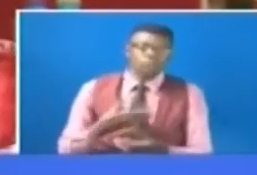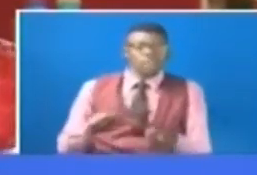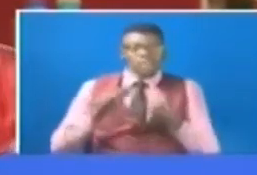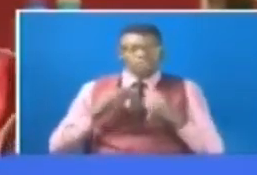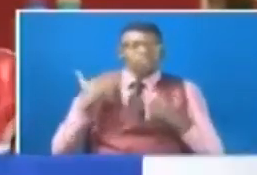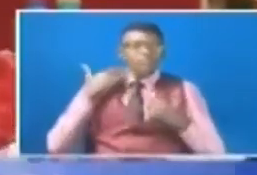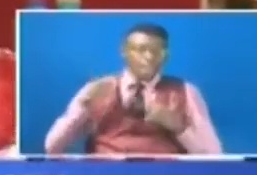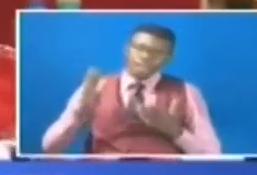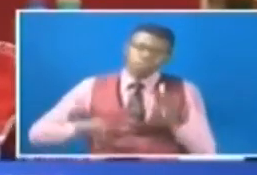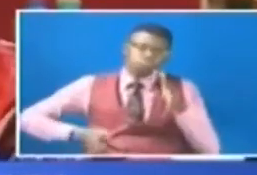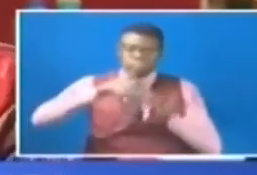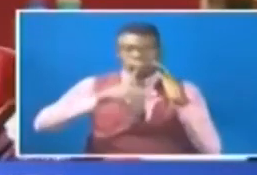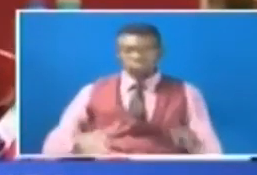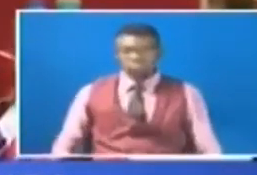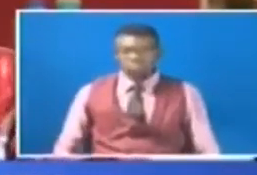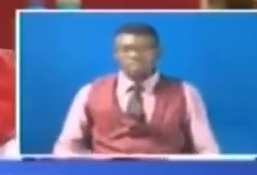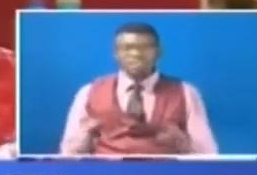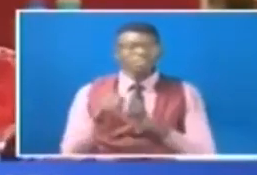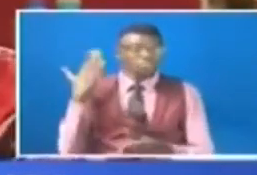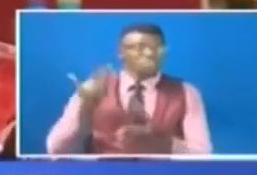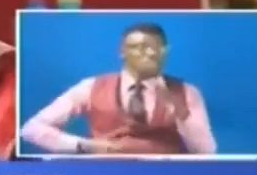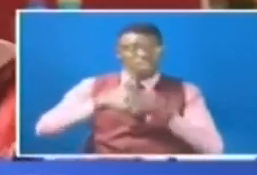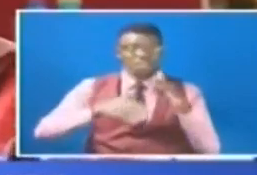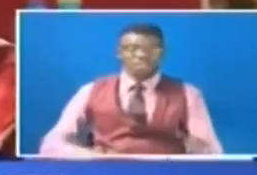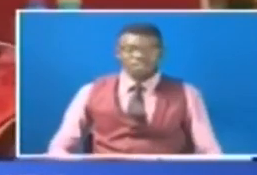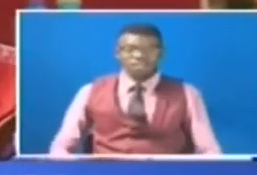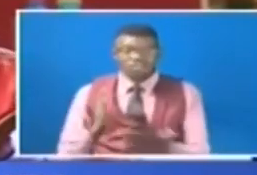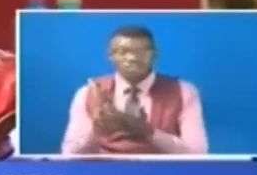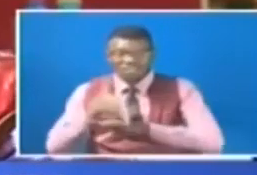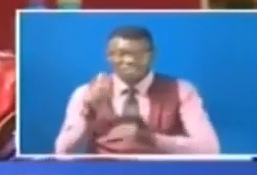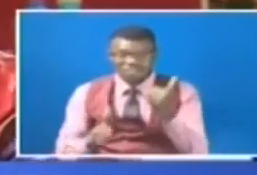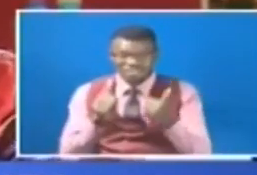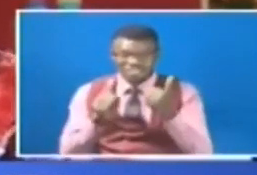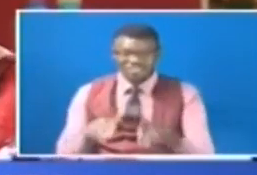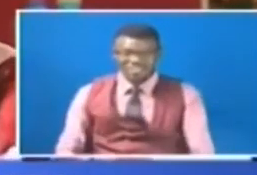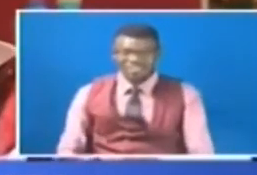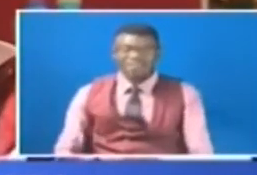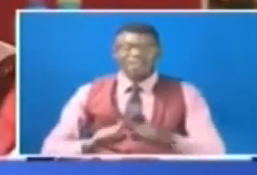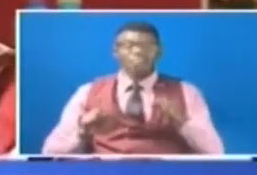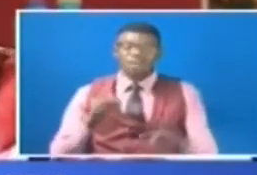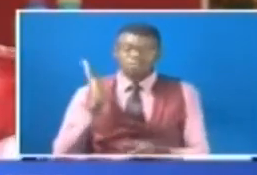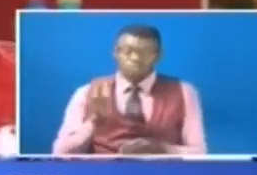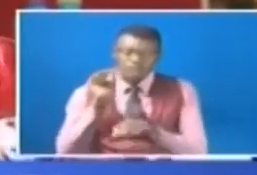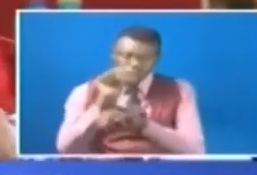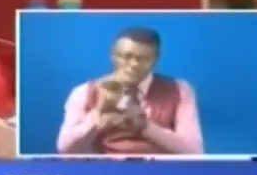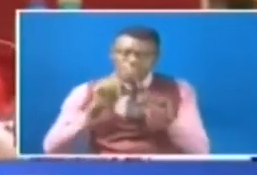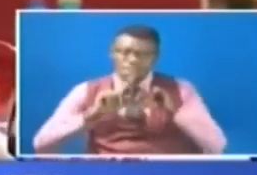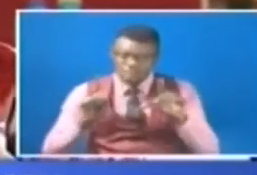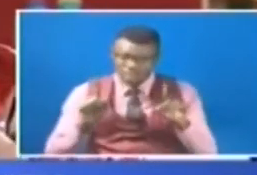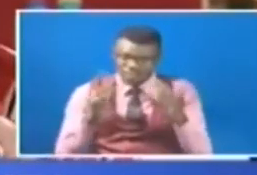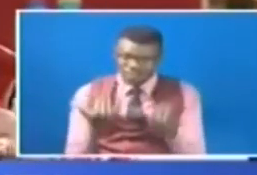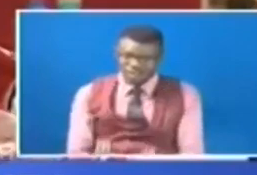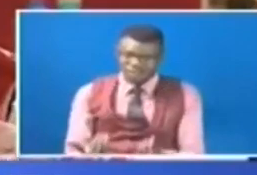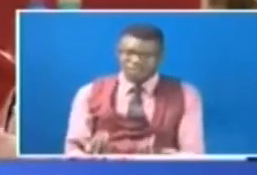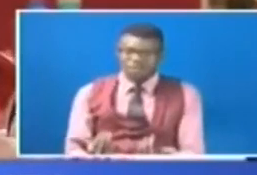mkikataa mtatufukuza. Vile mlitufukuza. Ukweli ama si kweli? Na tutaomba, lakini kwa